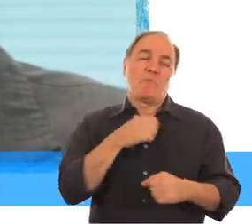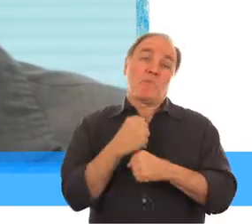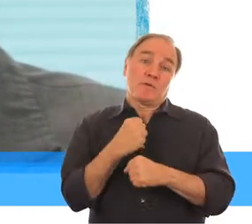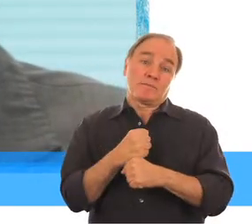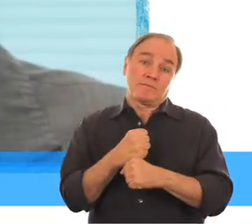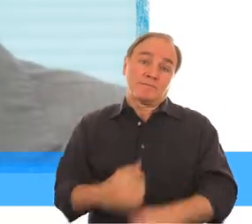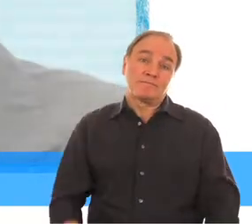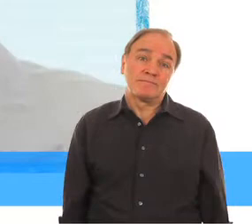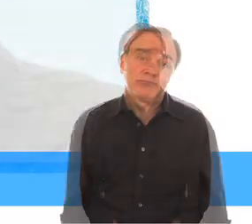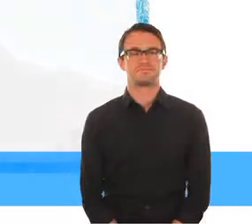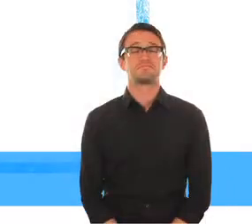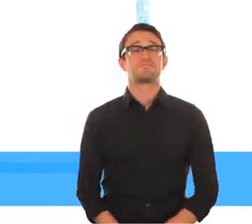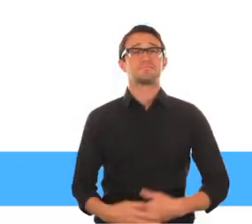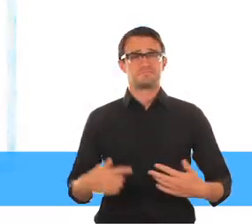moment.